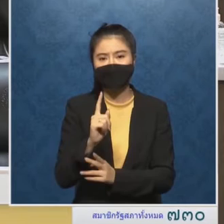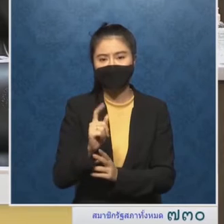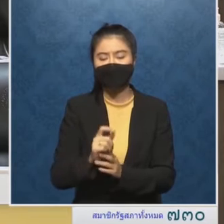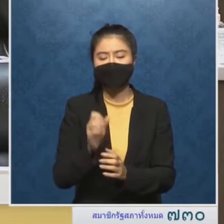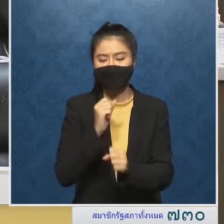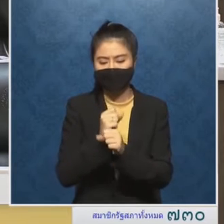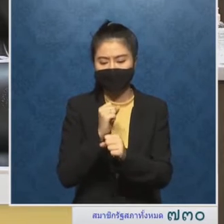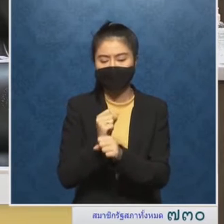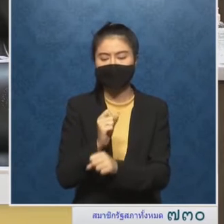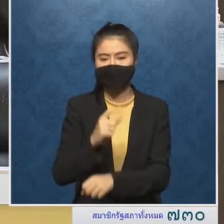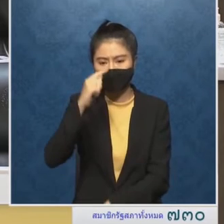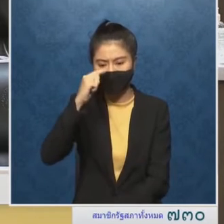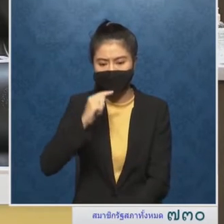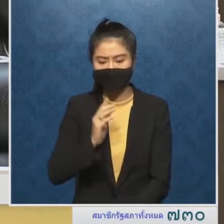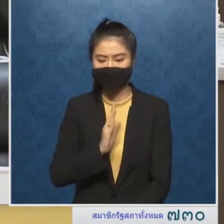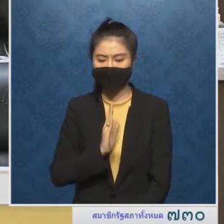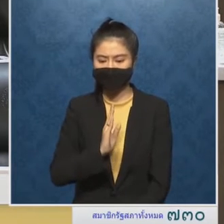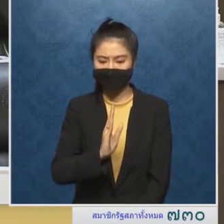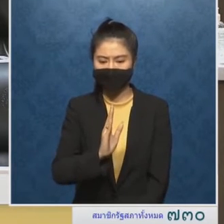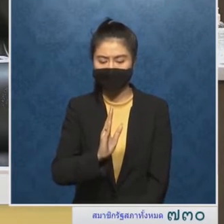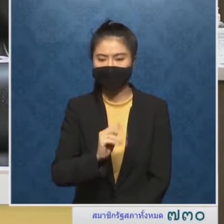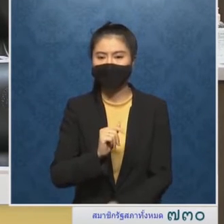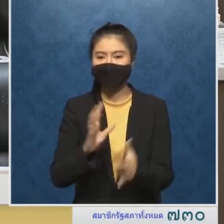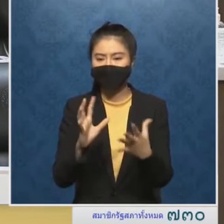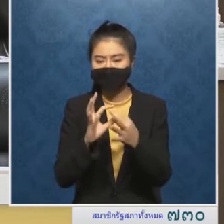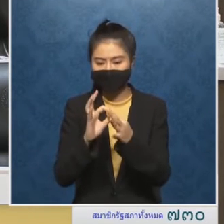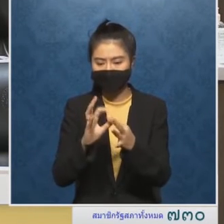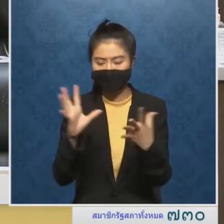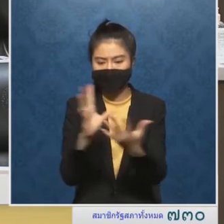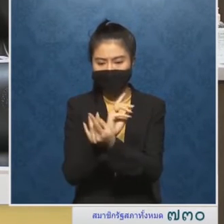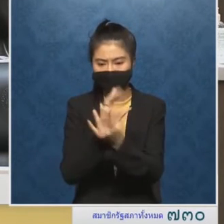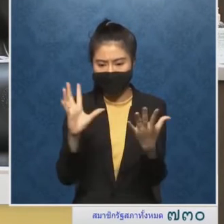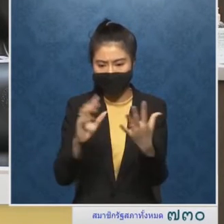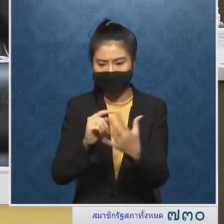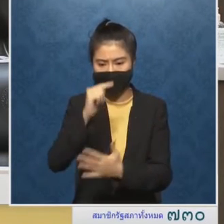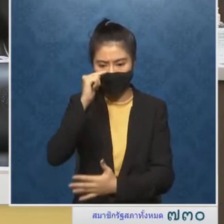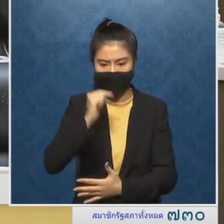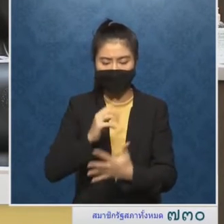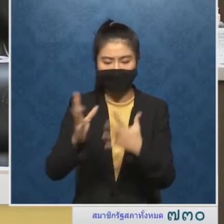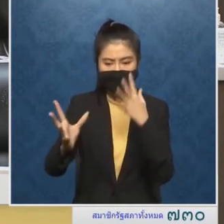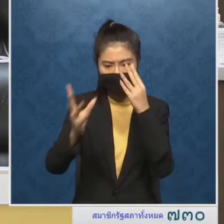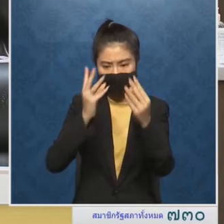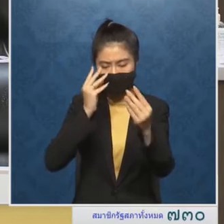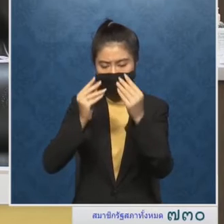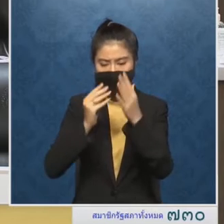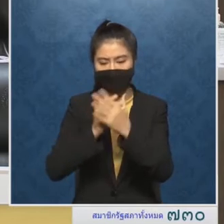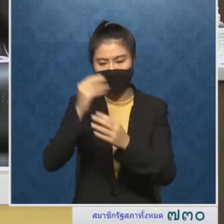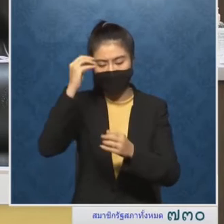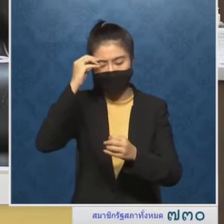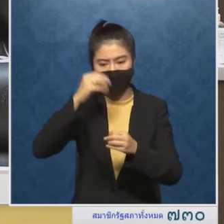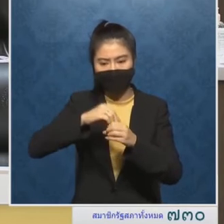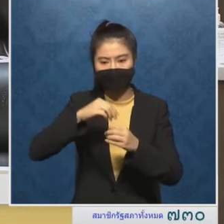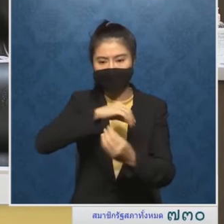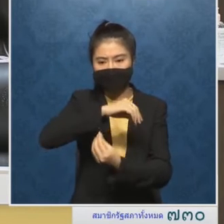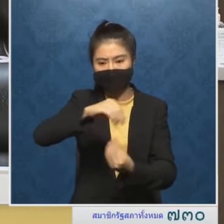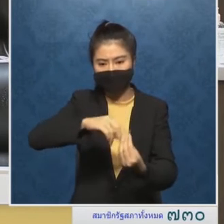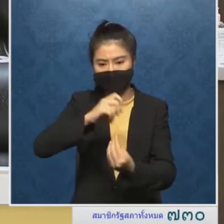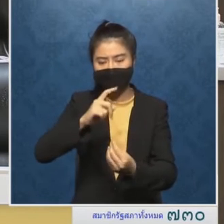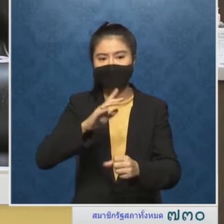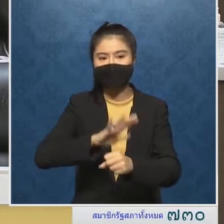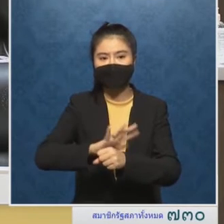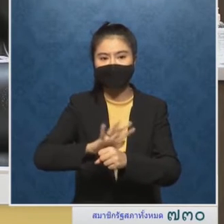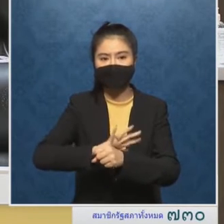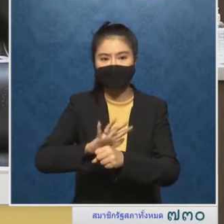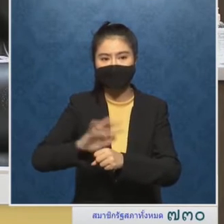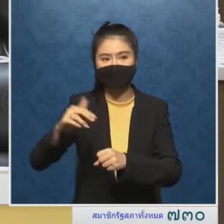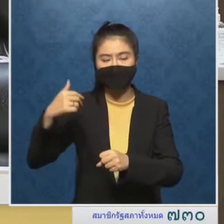คามเป็ ไทยการ ซรม ทร วัท รฐ ร ท truthful, การ ซริ ฯั หลัก ภัตช ยะ ศึกฤกุธ พอ เฦีงเรอ เพีง